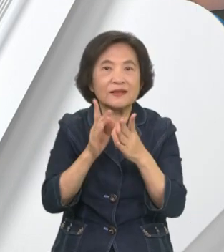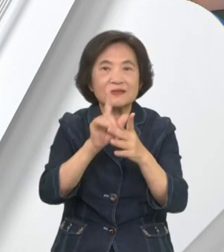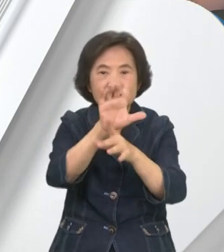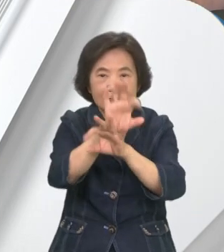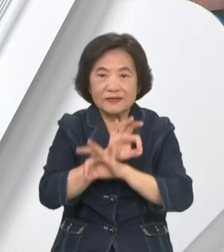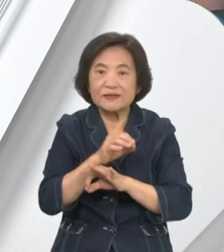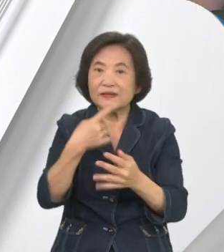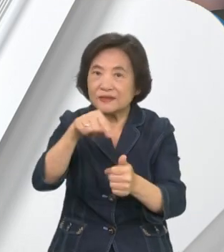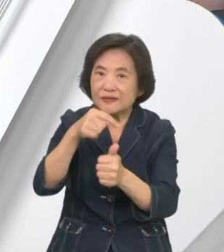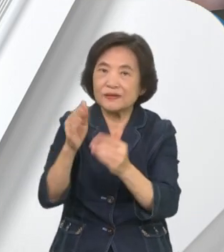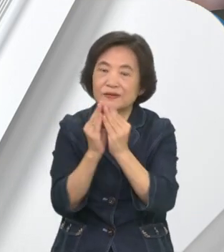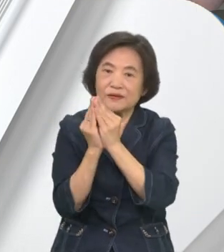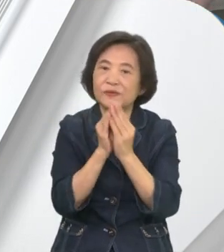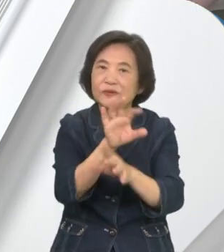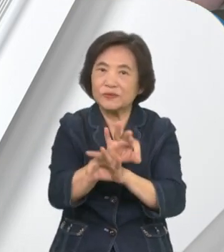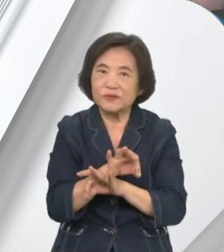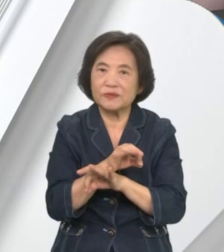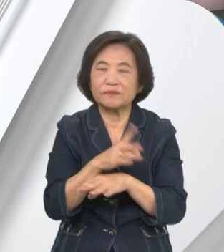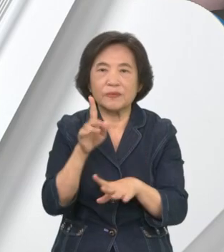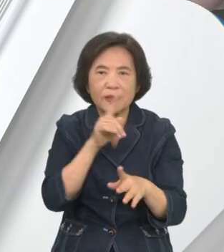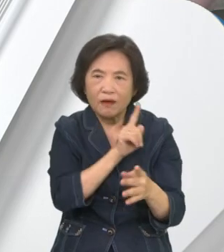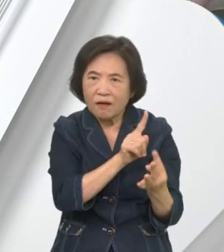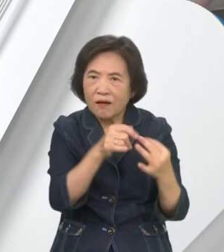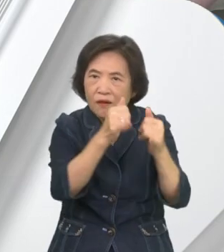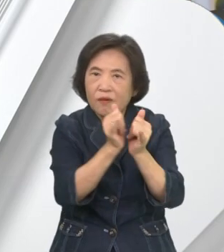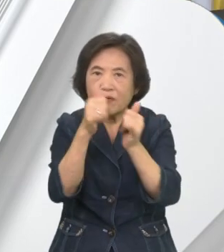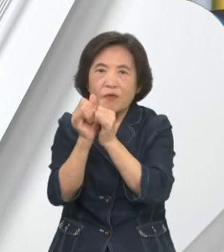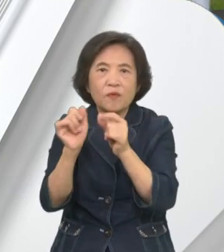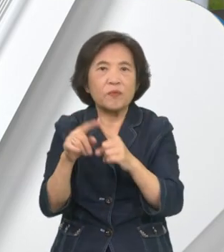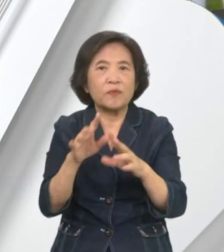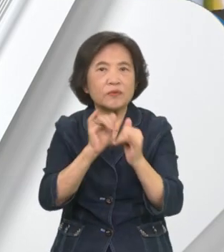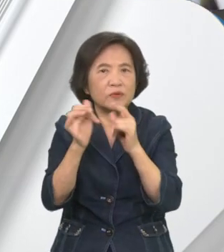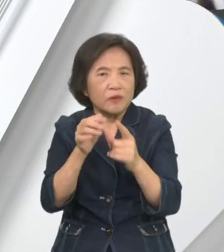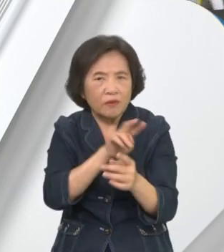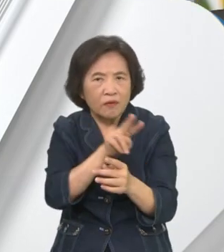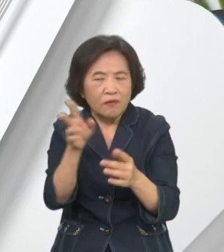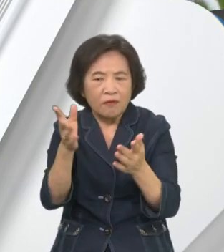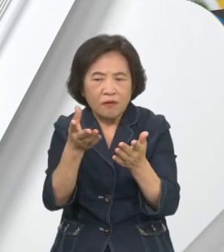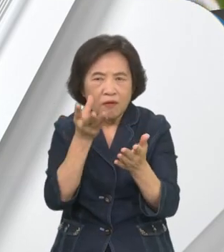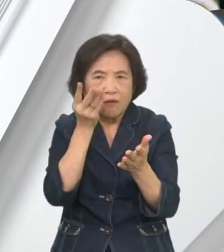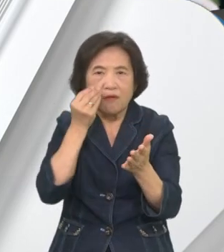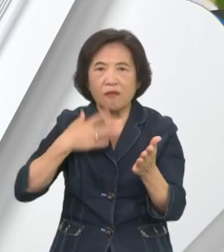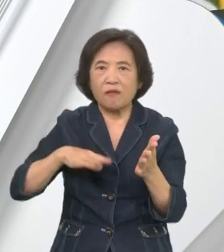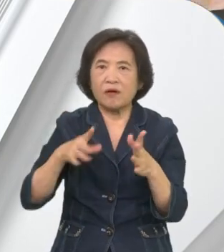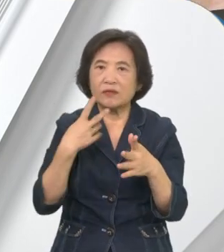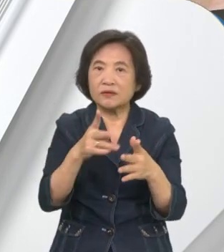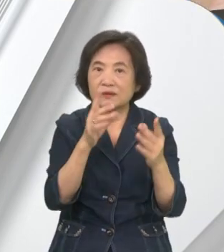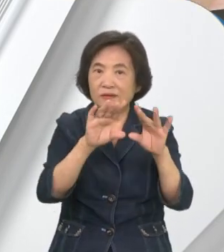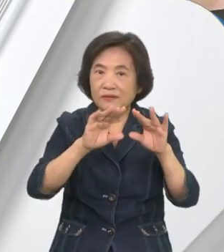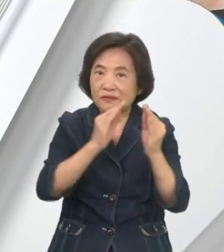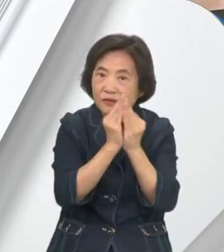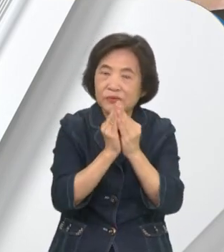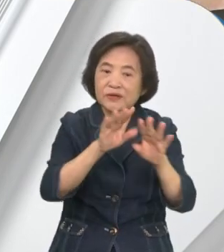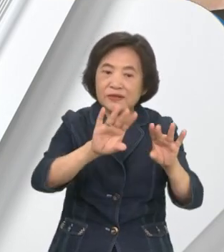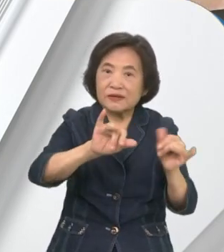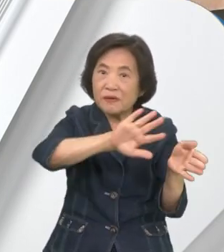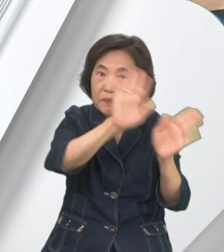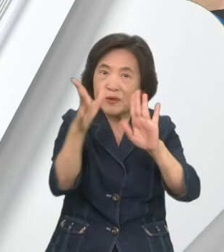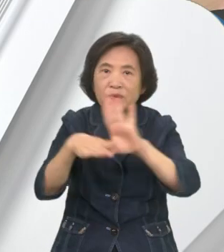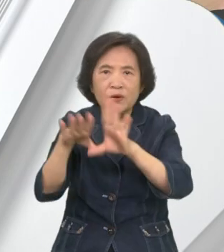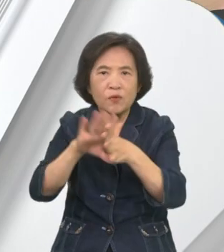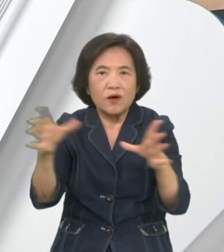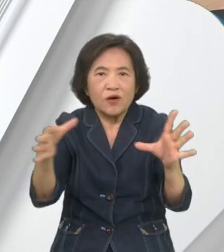程，透过观察族群，让社区认识都市的面貌，也连接土著的体验了文化资